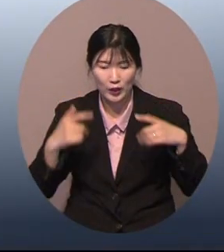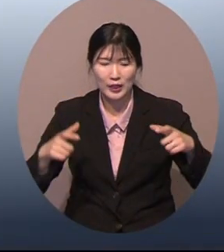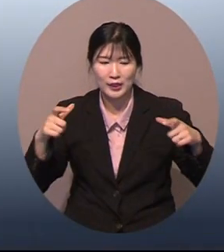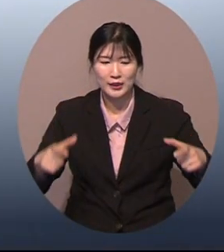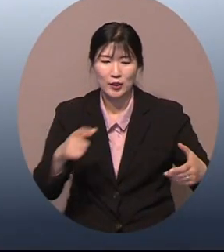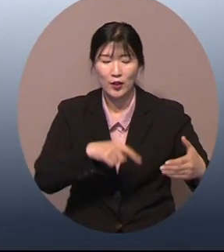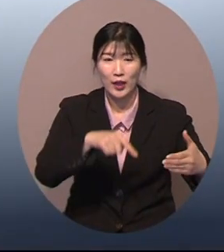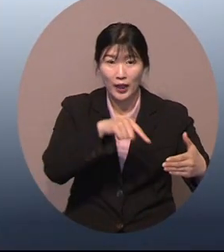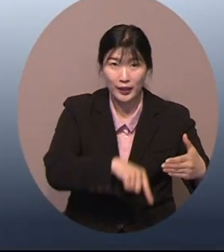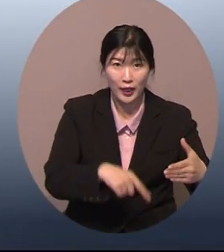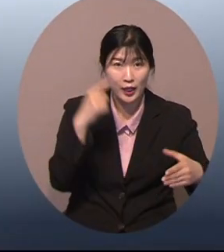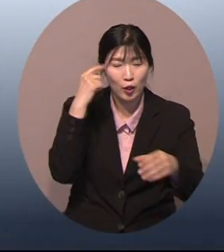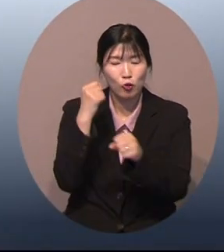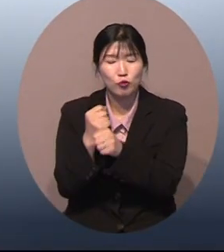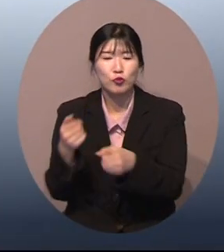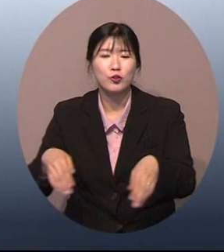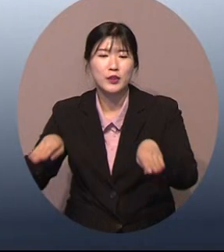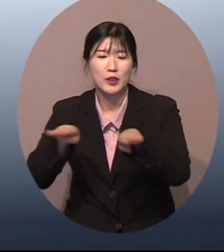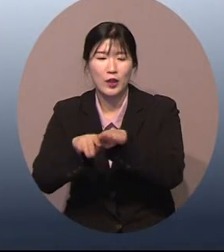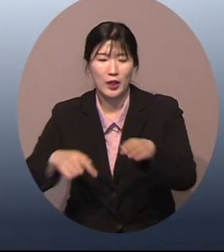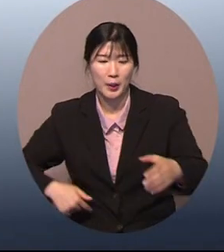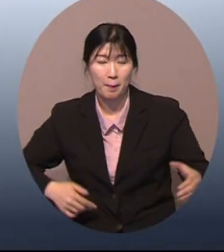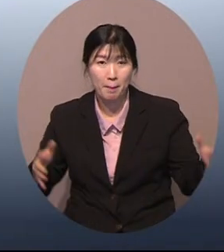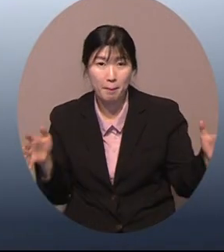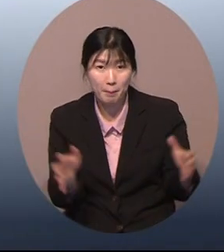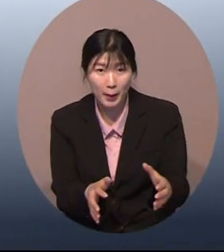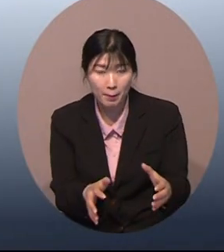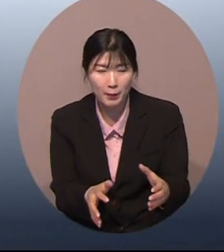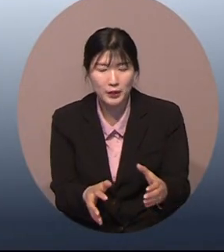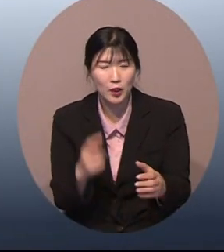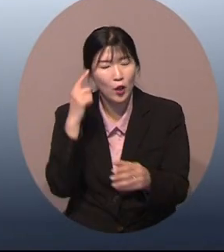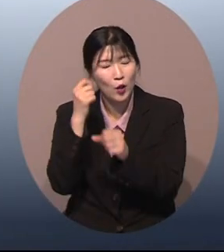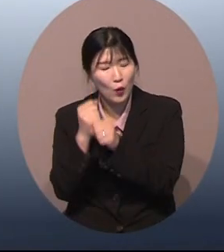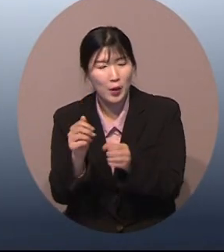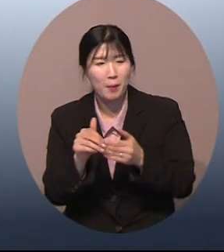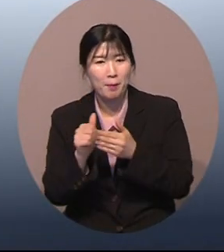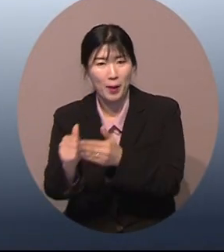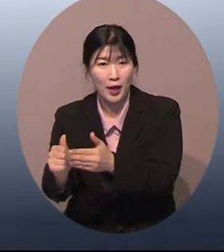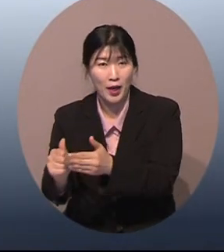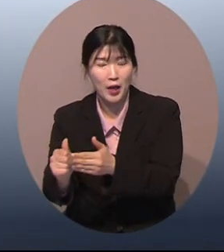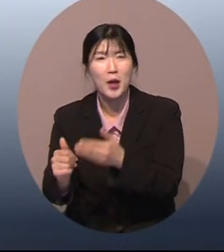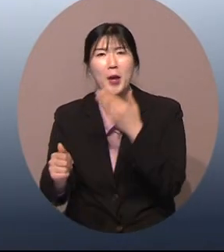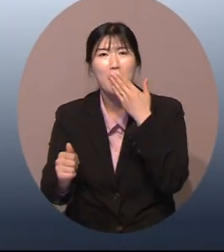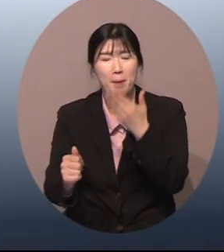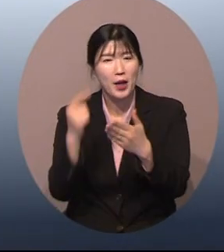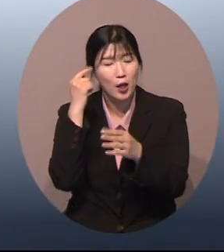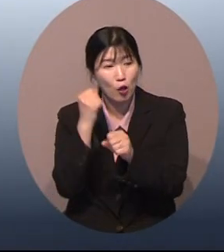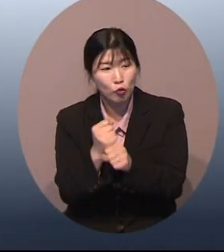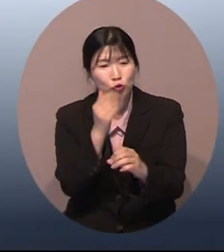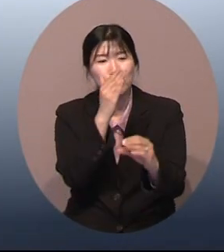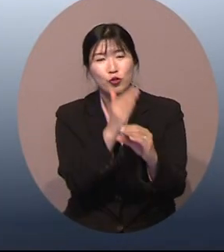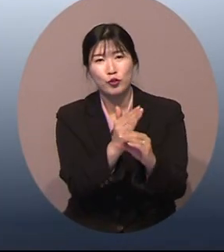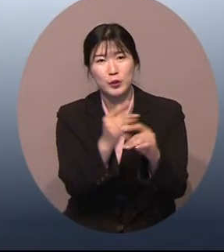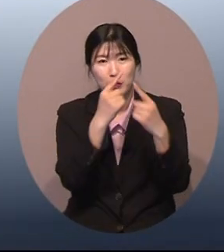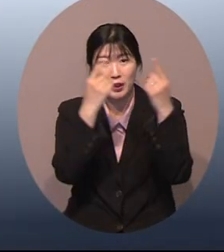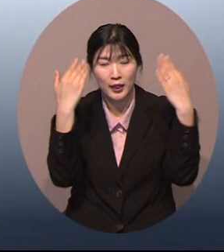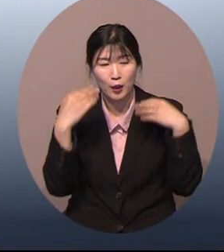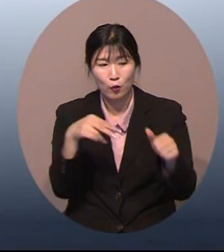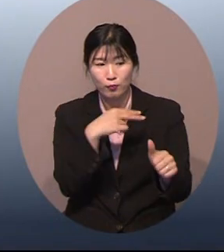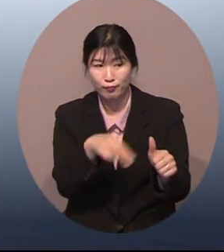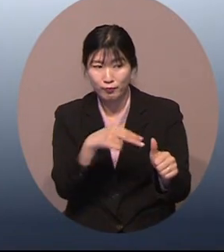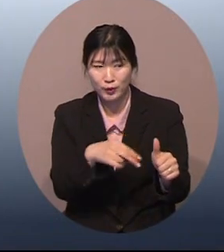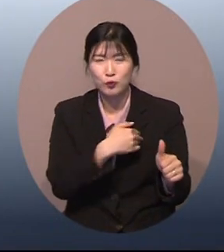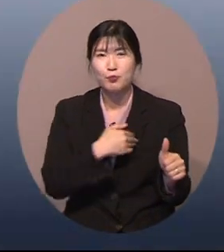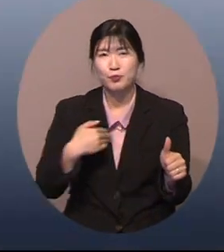출과 합하여 수도 재창조하는 연구 중심 대학으로 전환할